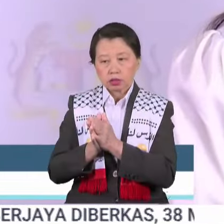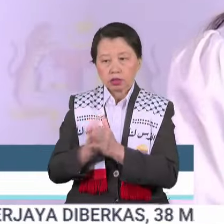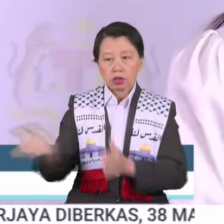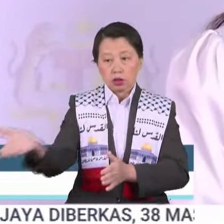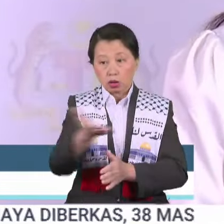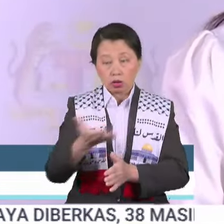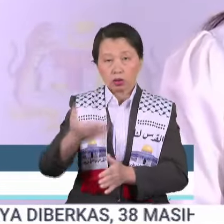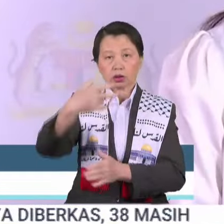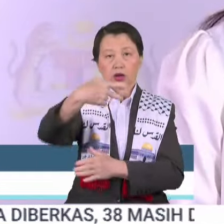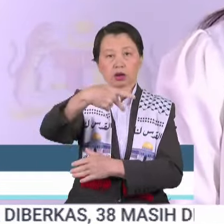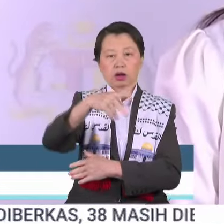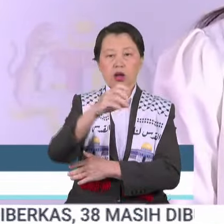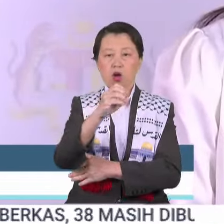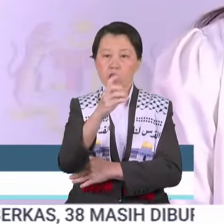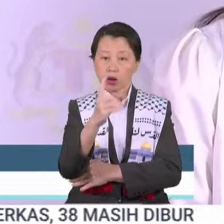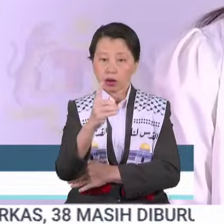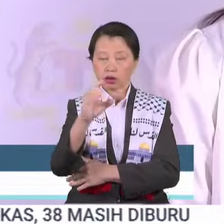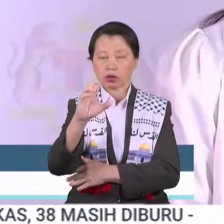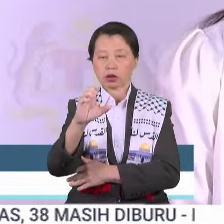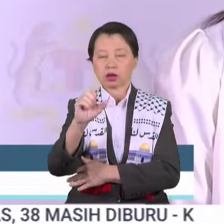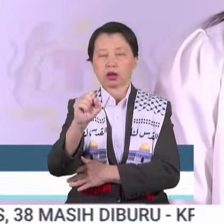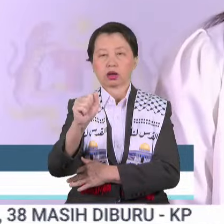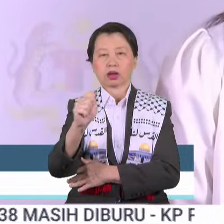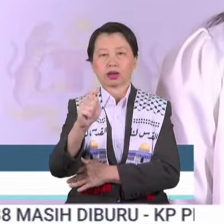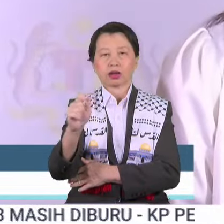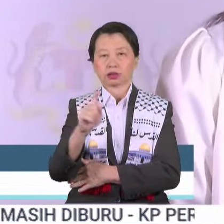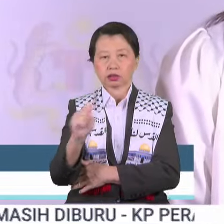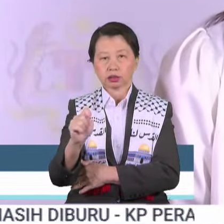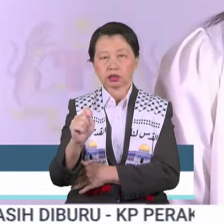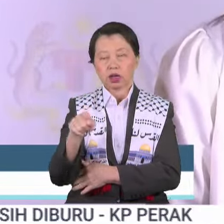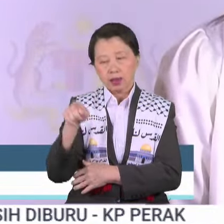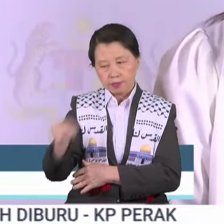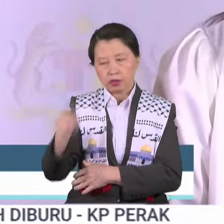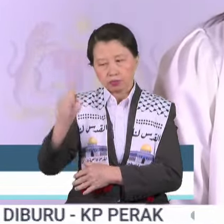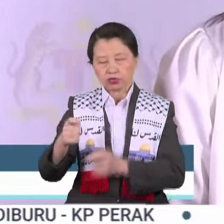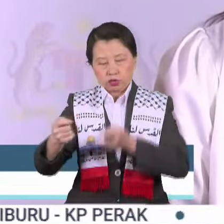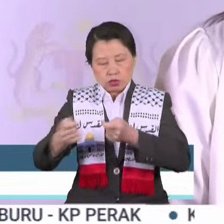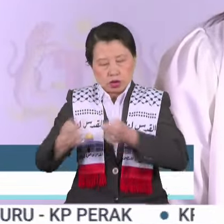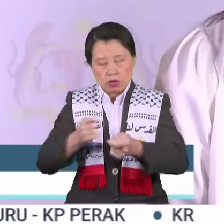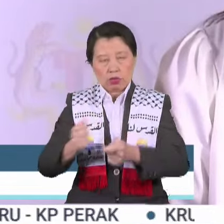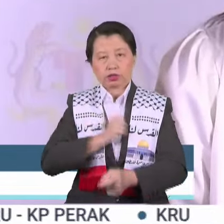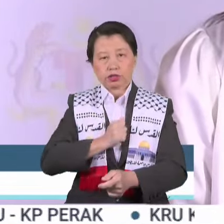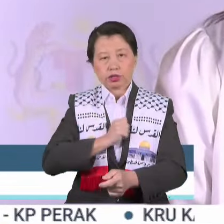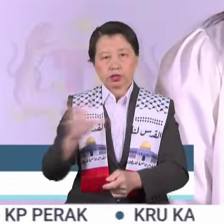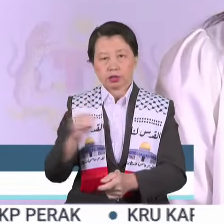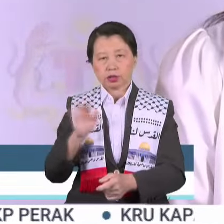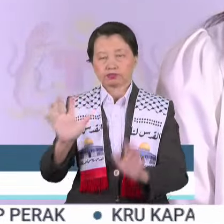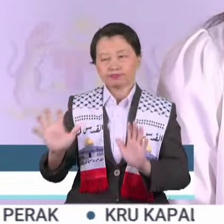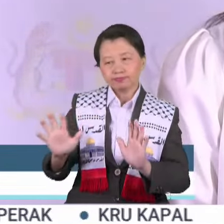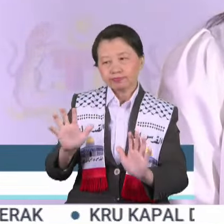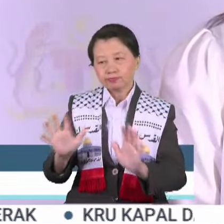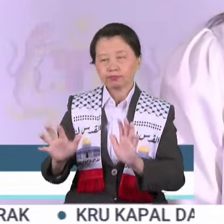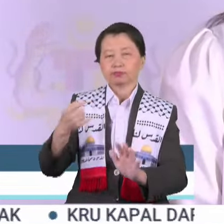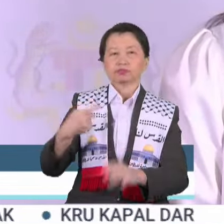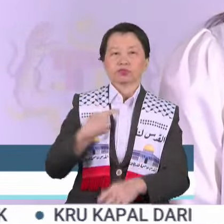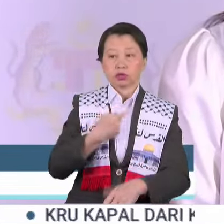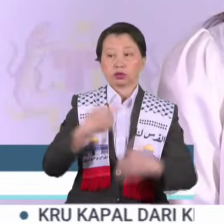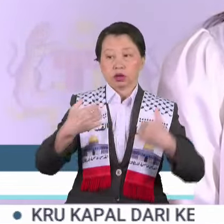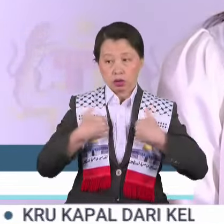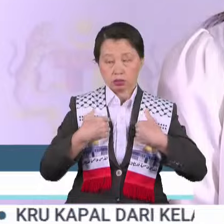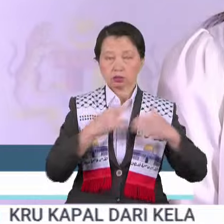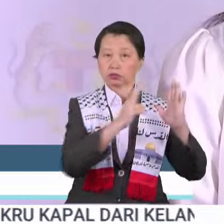para podcaster untuk mengenakan kawalan kendiri ya, dan berpada-padalah. Kita ada